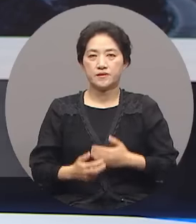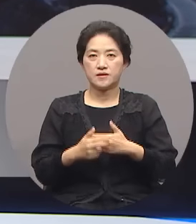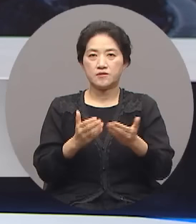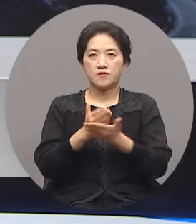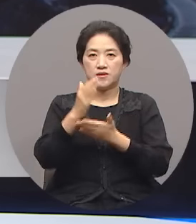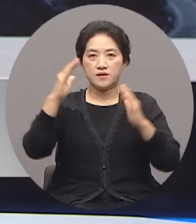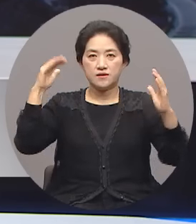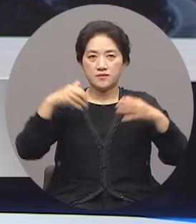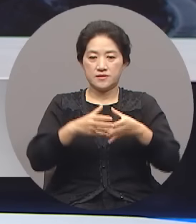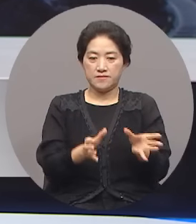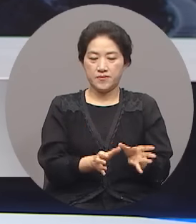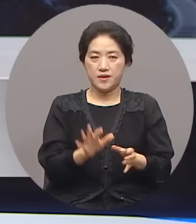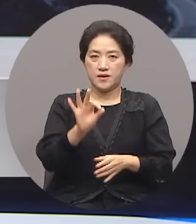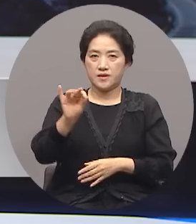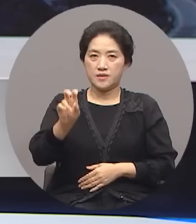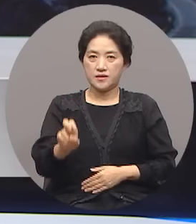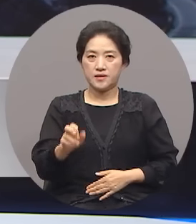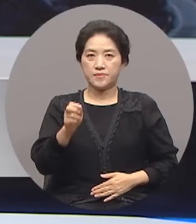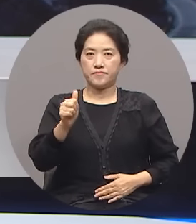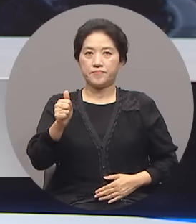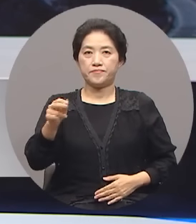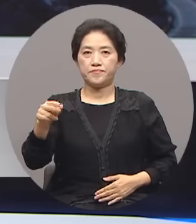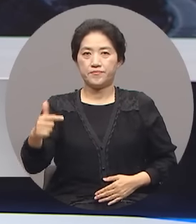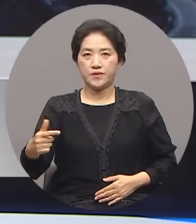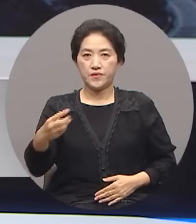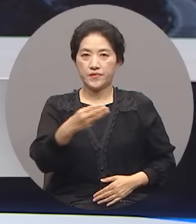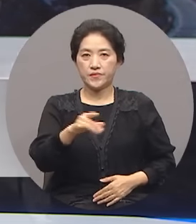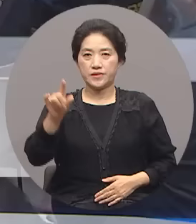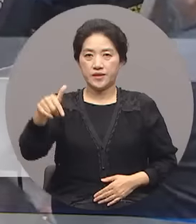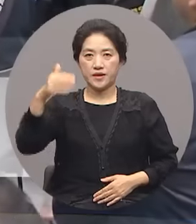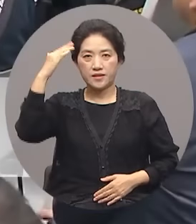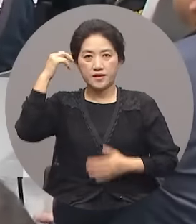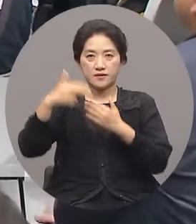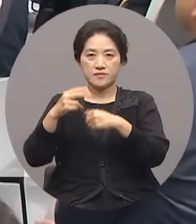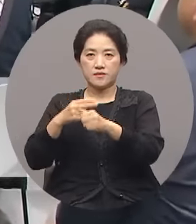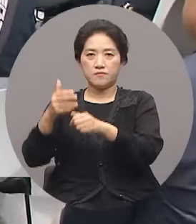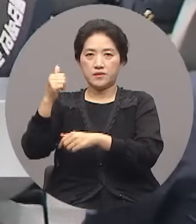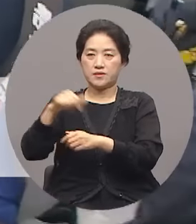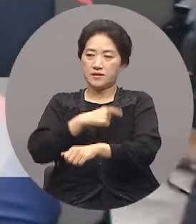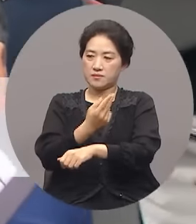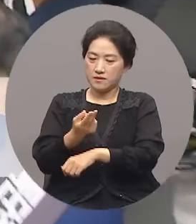의대생 단체가 임현택 대한 의사 협회장을 향해 무능하고